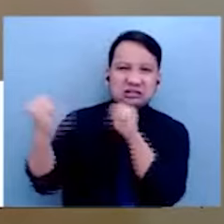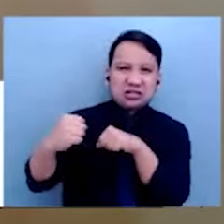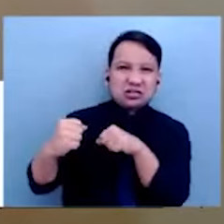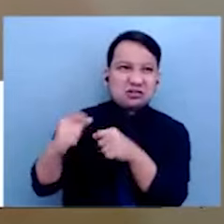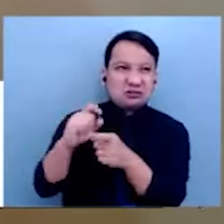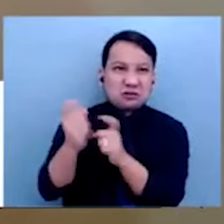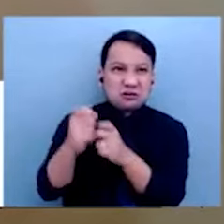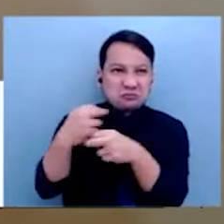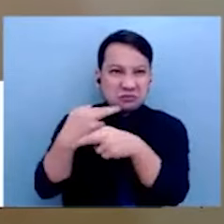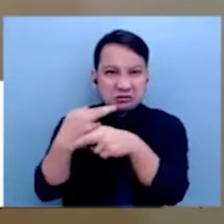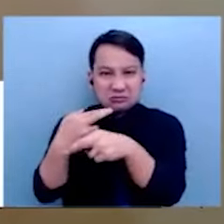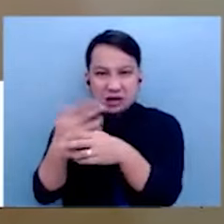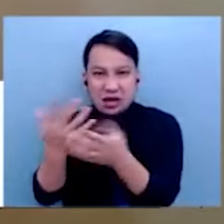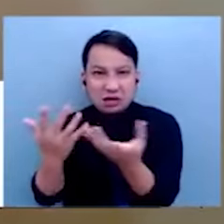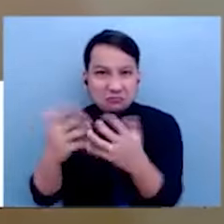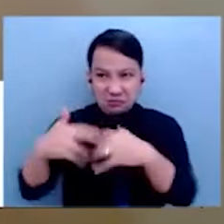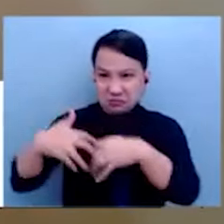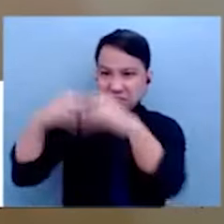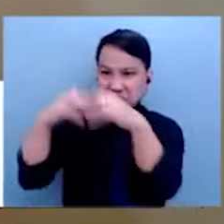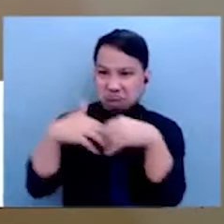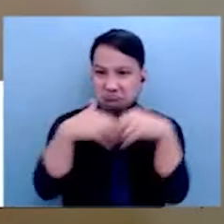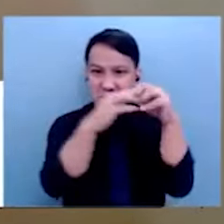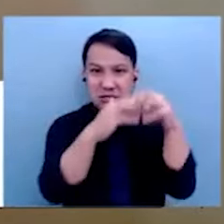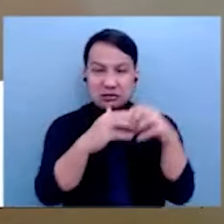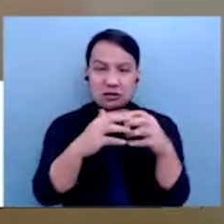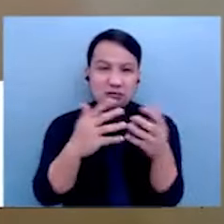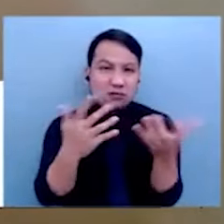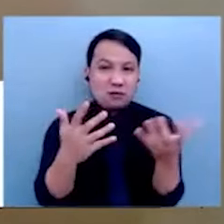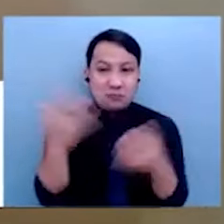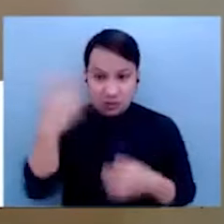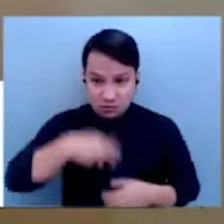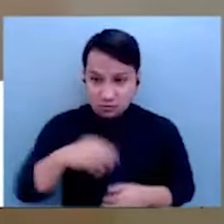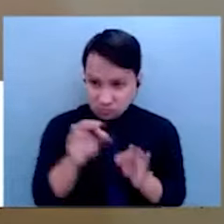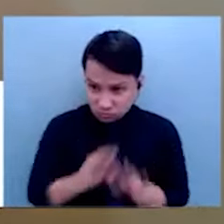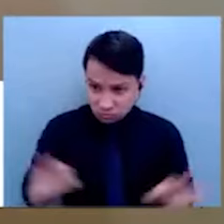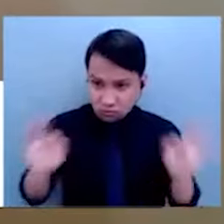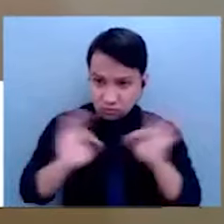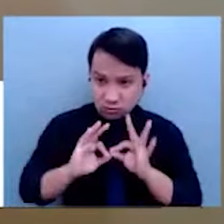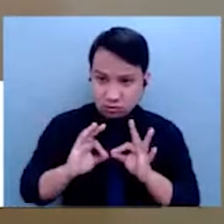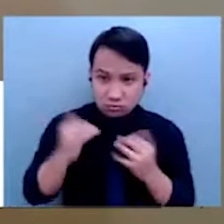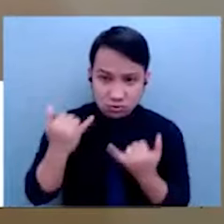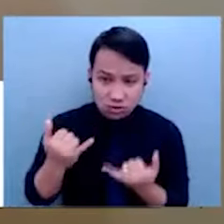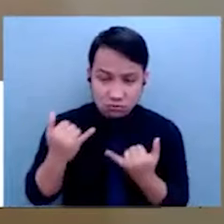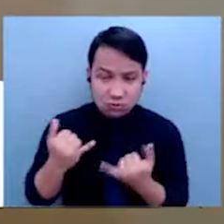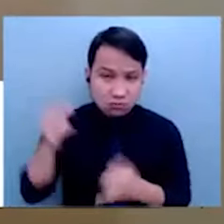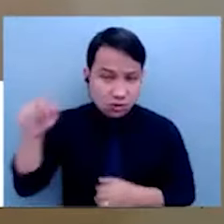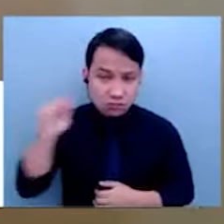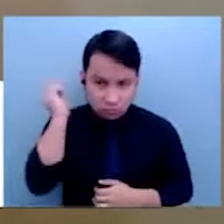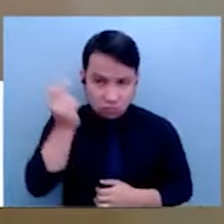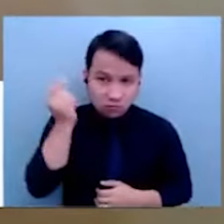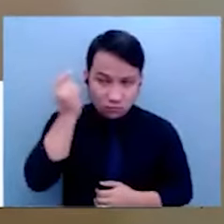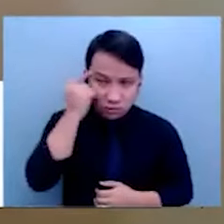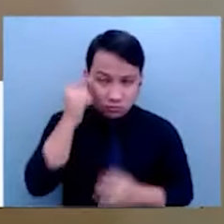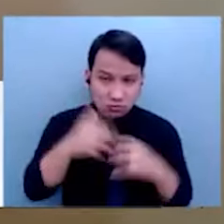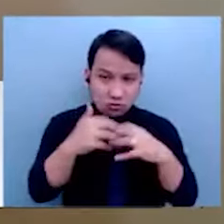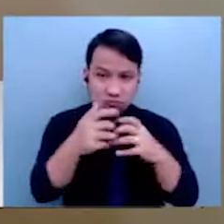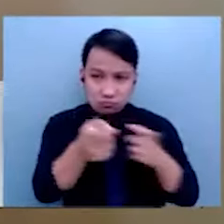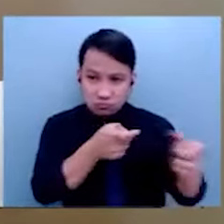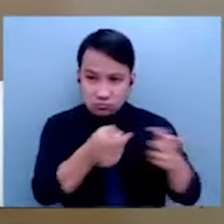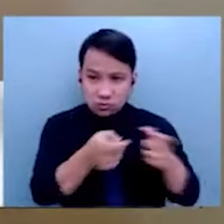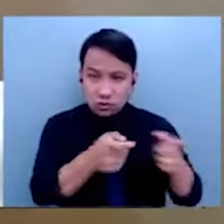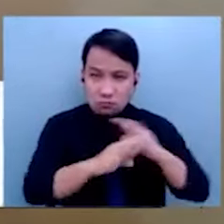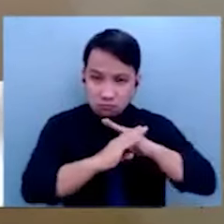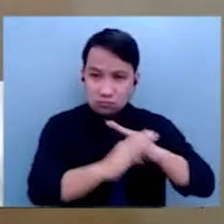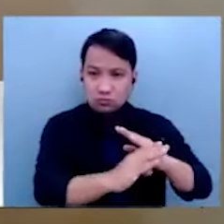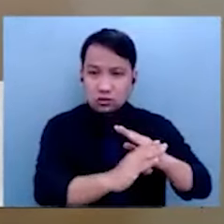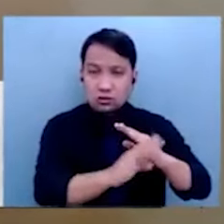sa reclamation na yan. Ang kailangan natin ay isang matinong pamamahala ng gobyerno na tutugo, nagpaprotekta doon